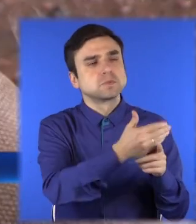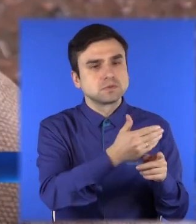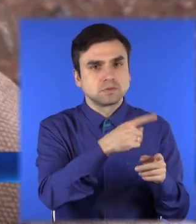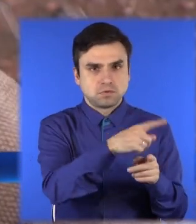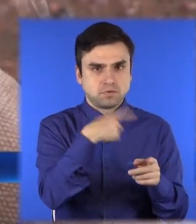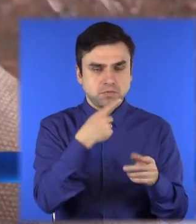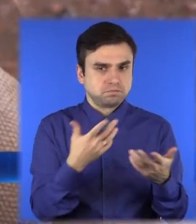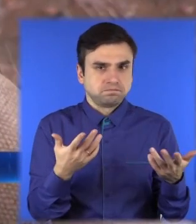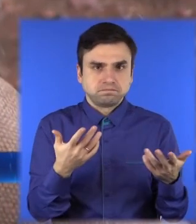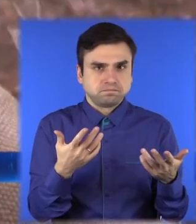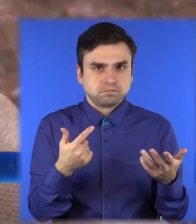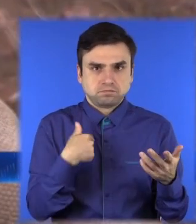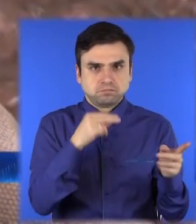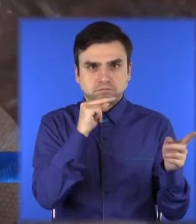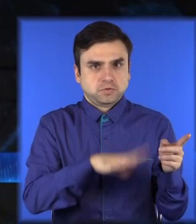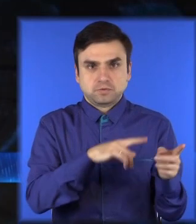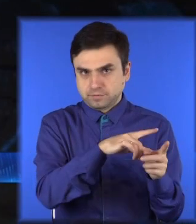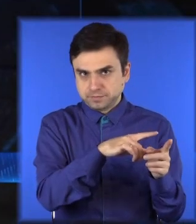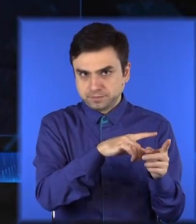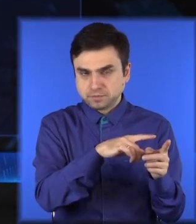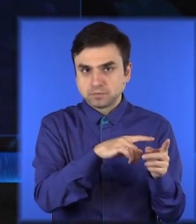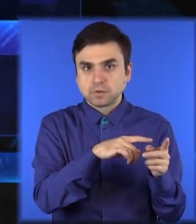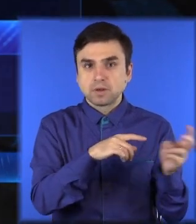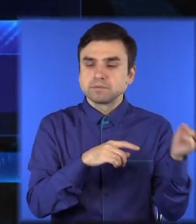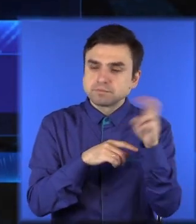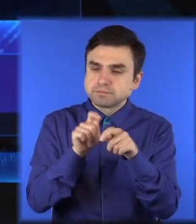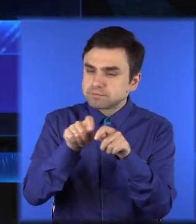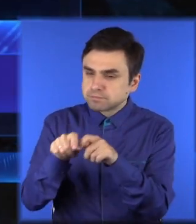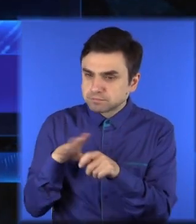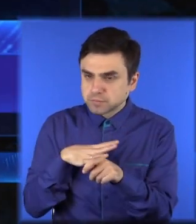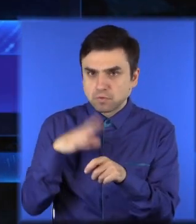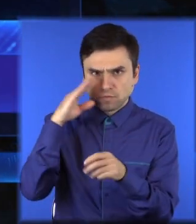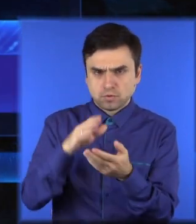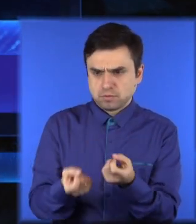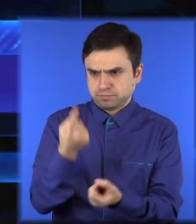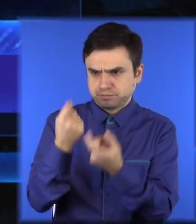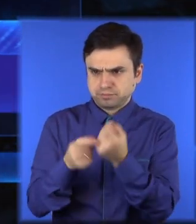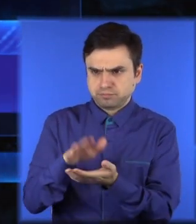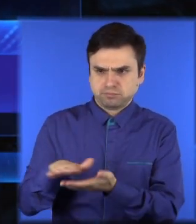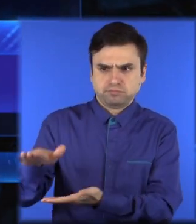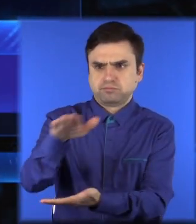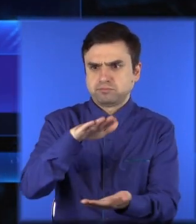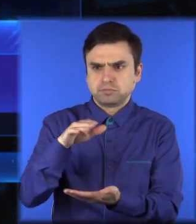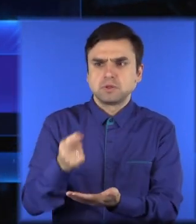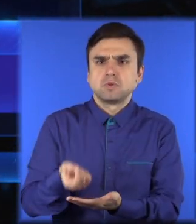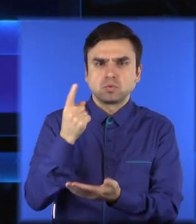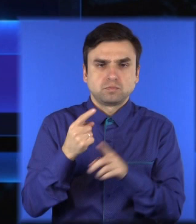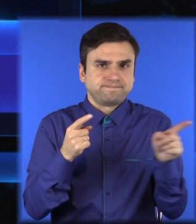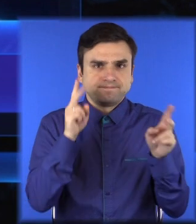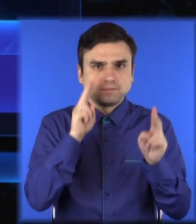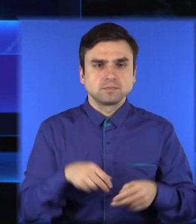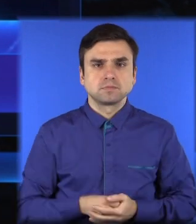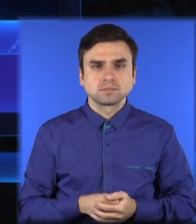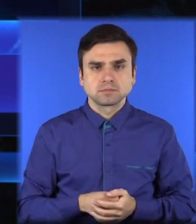немає. Звідки береться вода, також пояснити не можуть. Роботи там я не знаю, завершені ли вони зараз, там